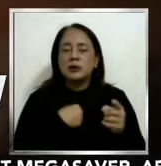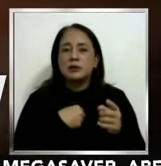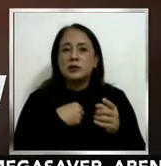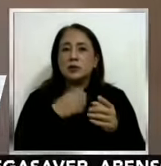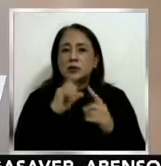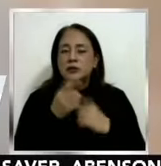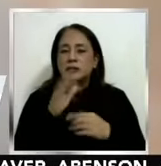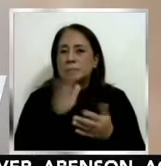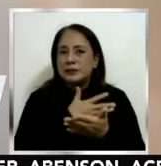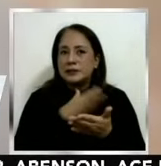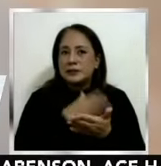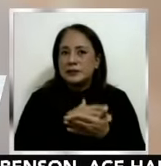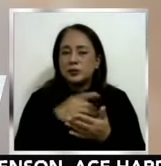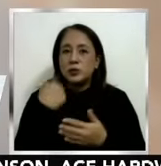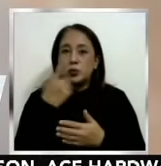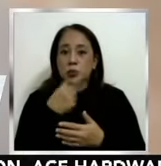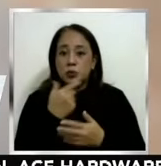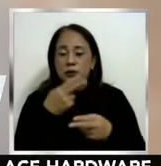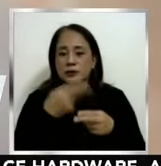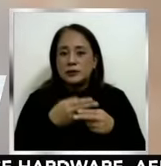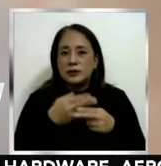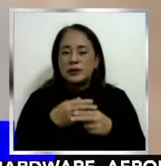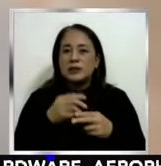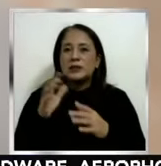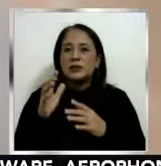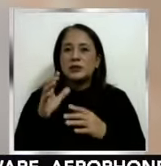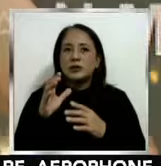Asia's romantic balladeer, Christian Bautista.